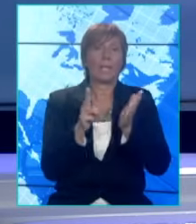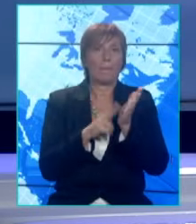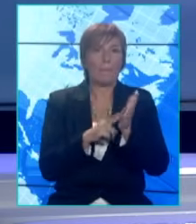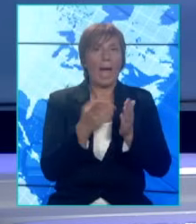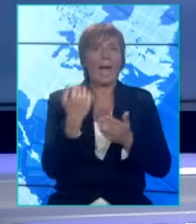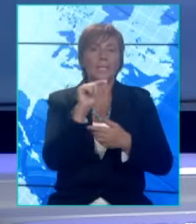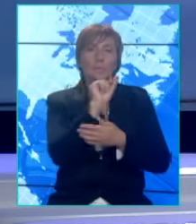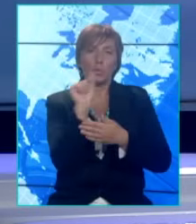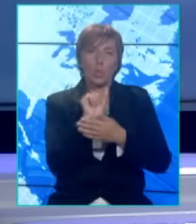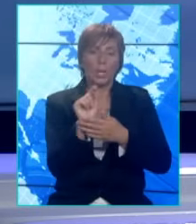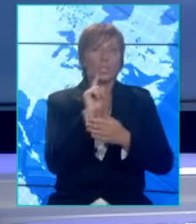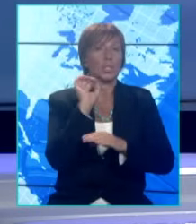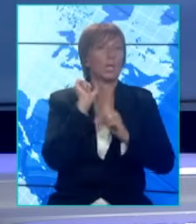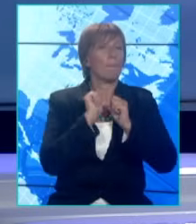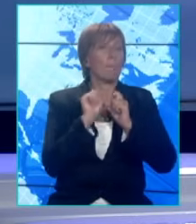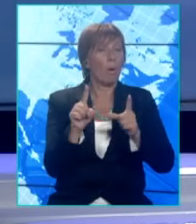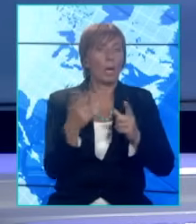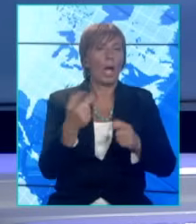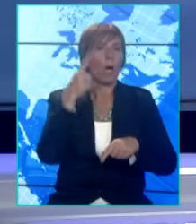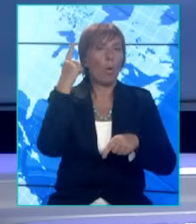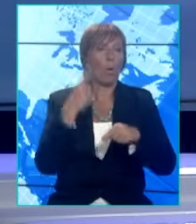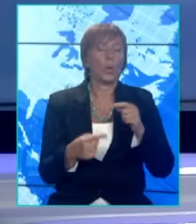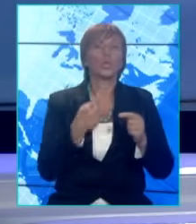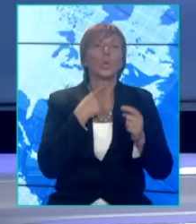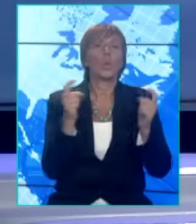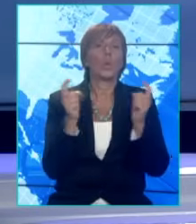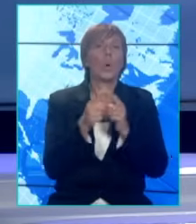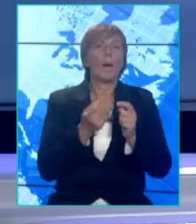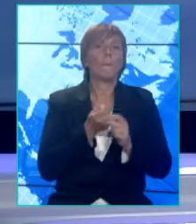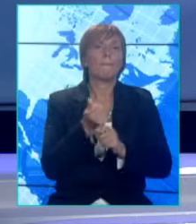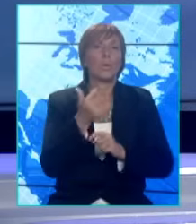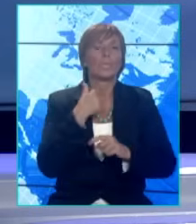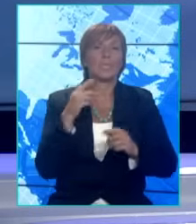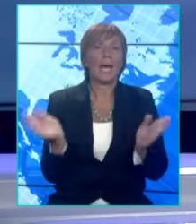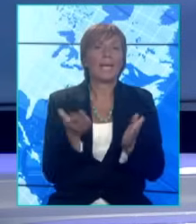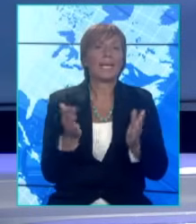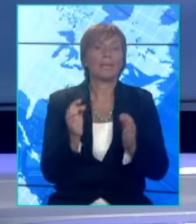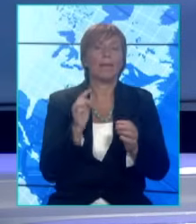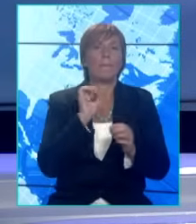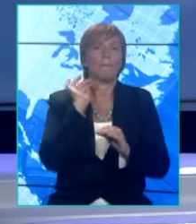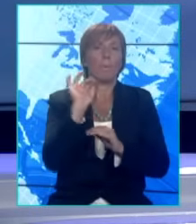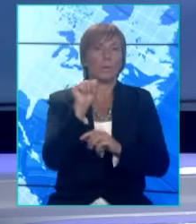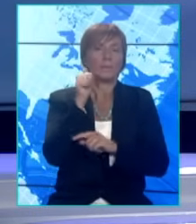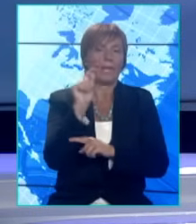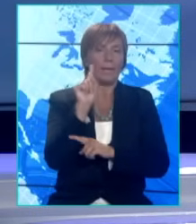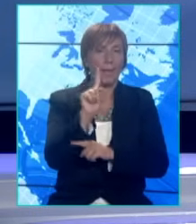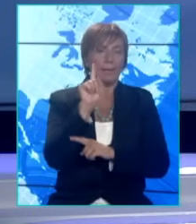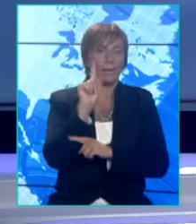A između redova čini se poruka kako je konačno usuglašen jedinstveni broj za hitne pozive